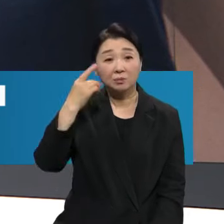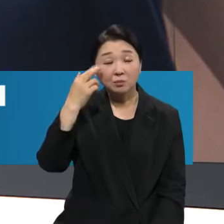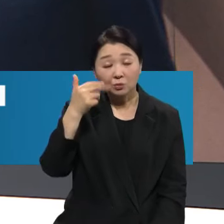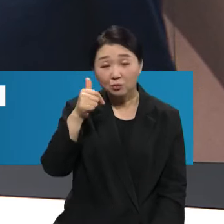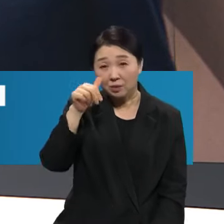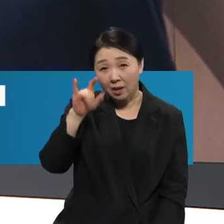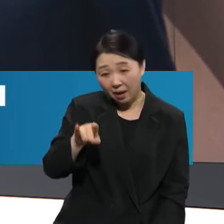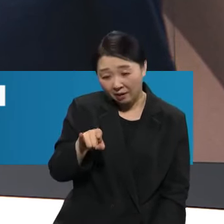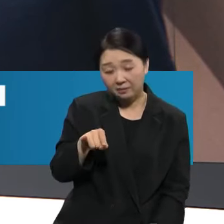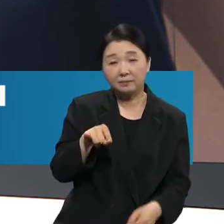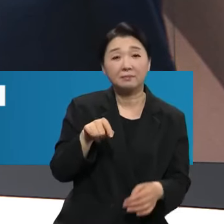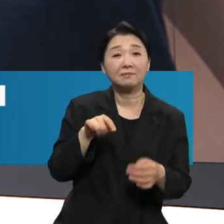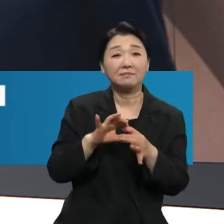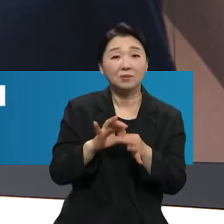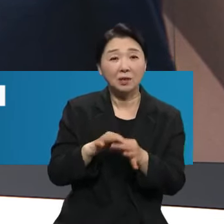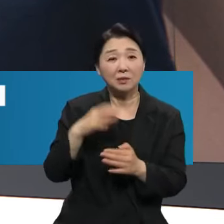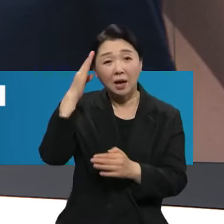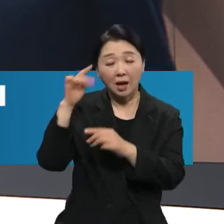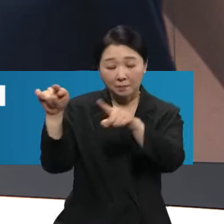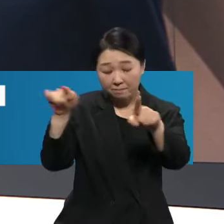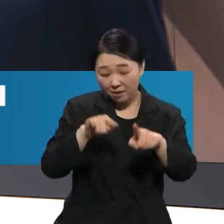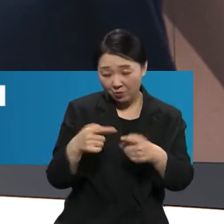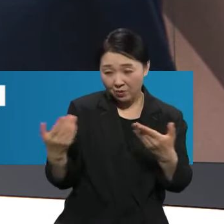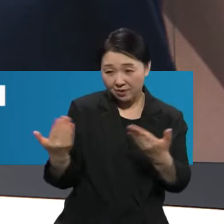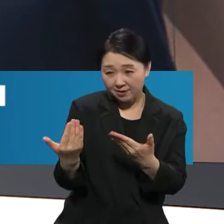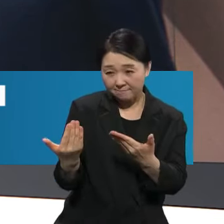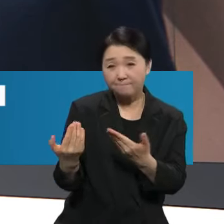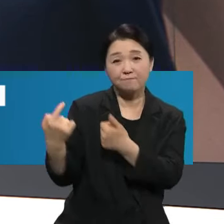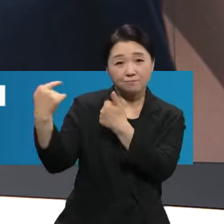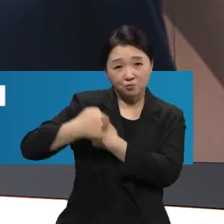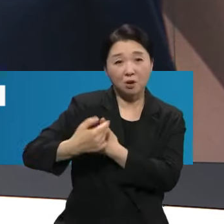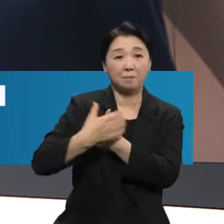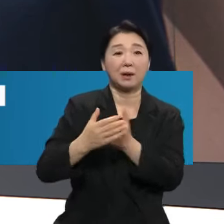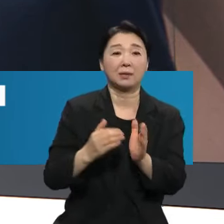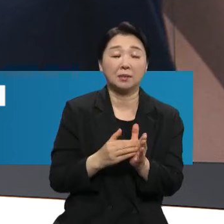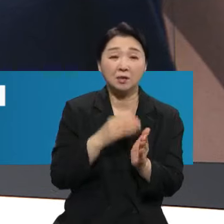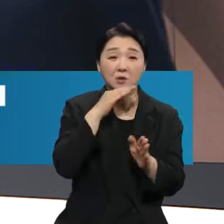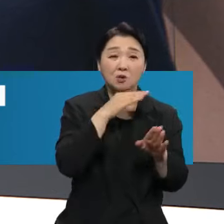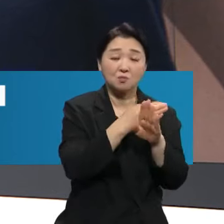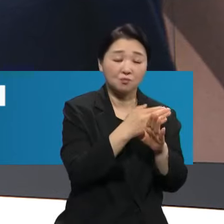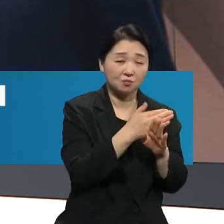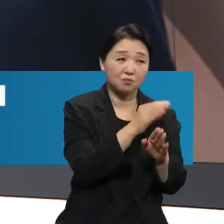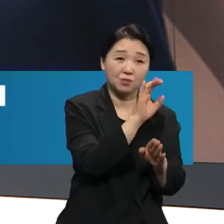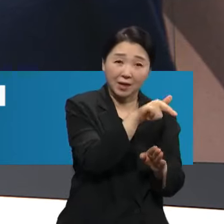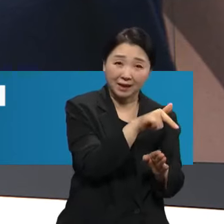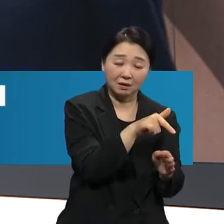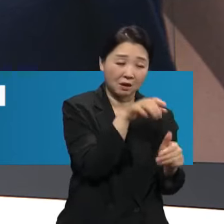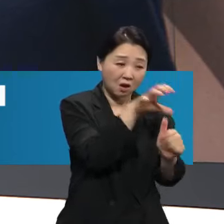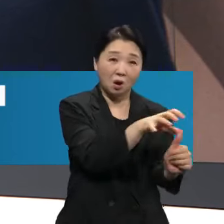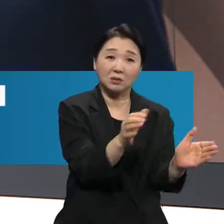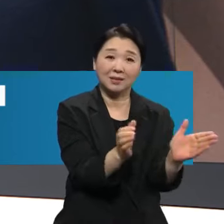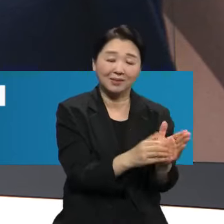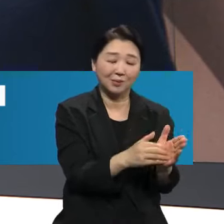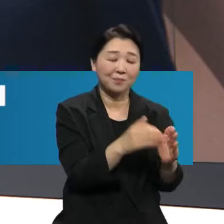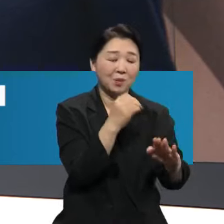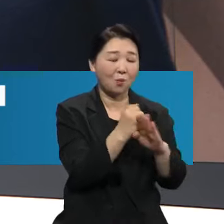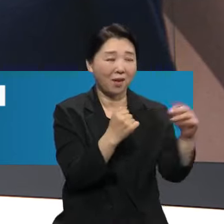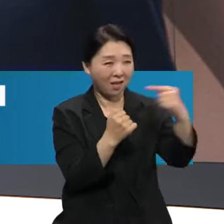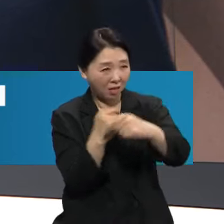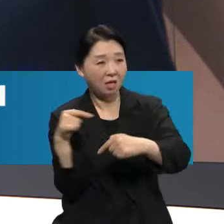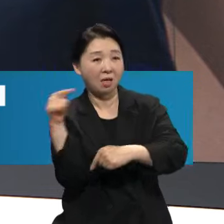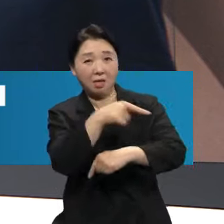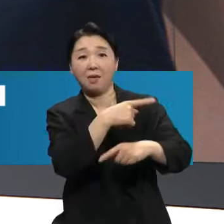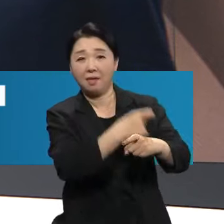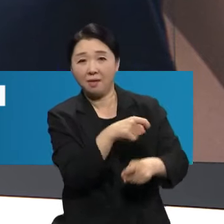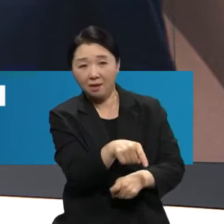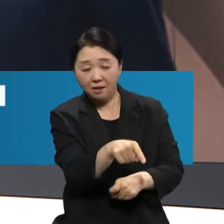미국의 핵무기에 한반도 작전 임무를 부여하는 내용이 담겼습니다 북핵을 억제하는 것뿐 아니라 대응에 나선다고